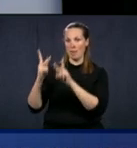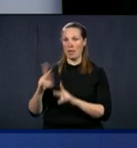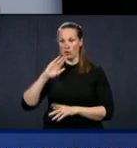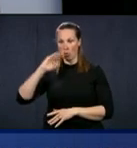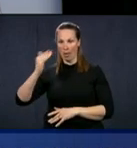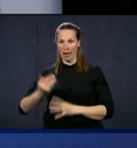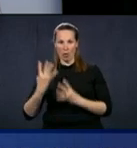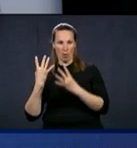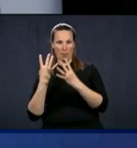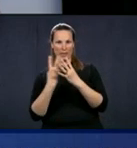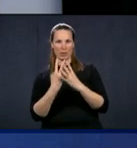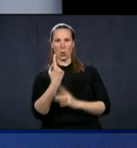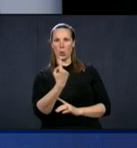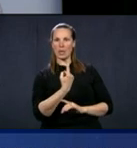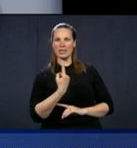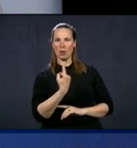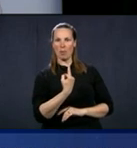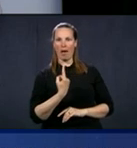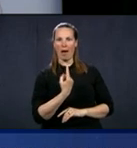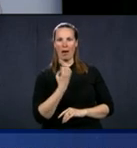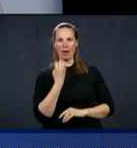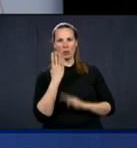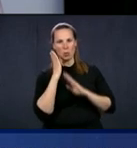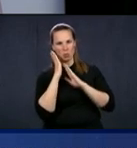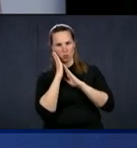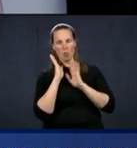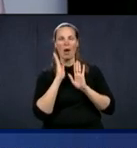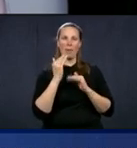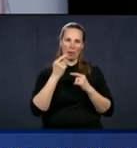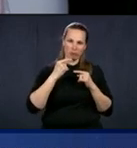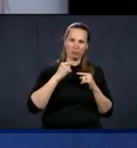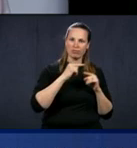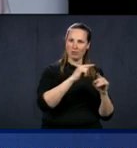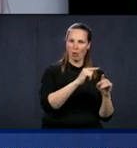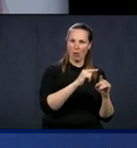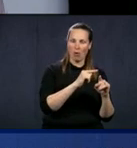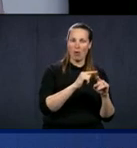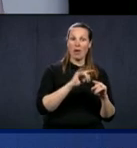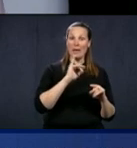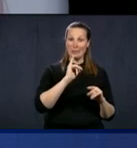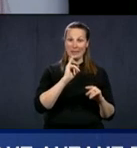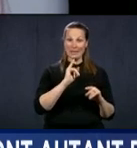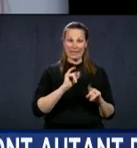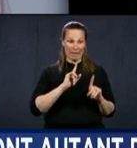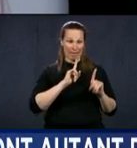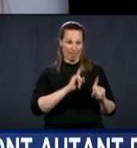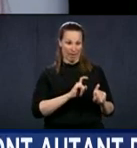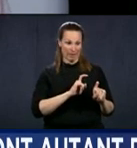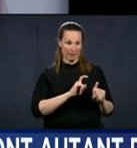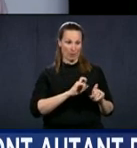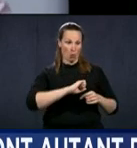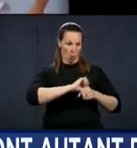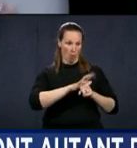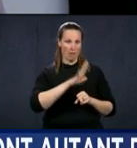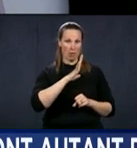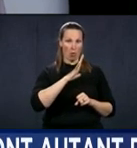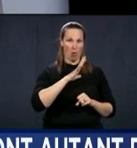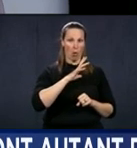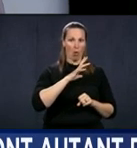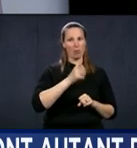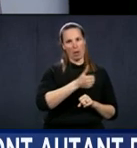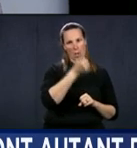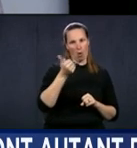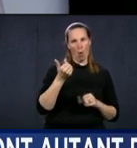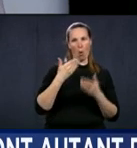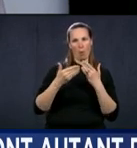sont placés en isolement. Les personnes qui présentent des symptômes ou qui sont testés positifs aussi sont soit transférés au